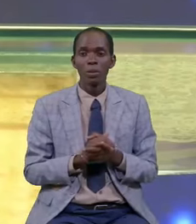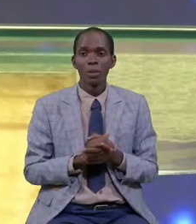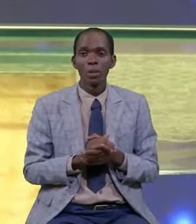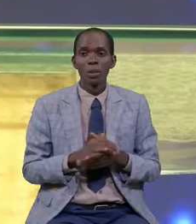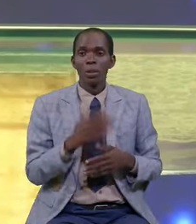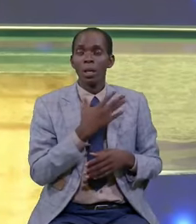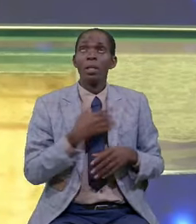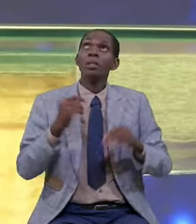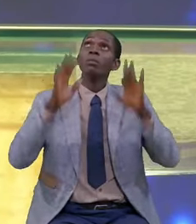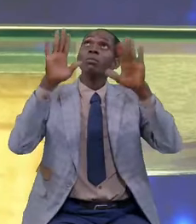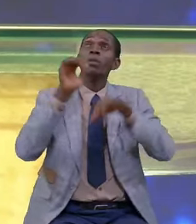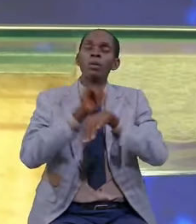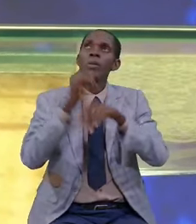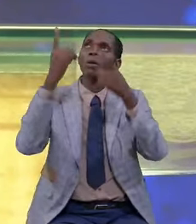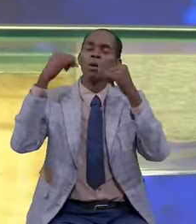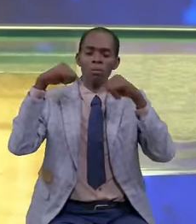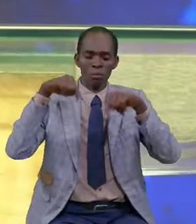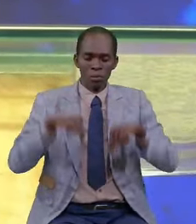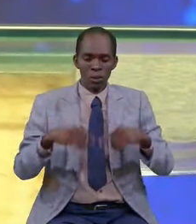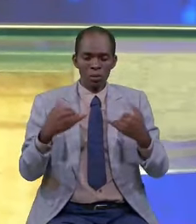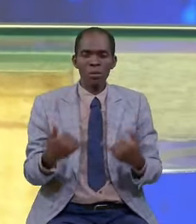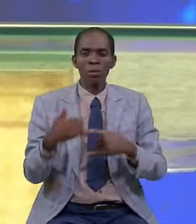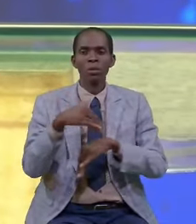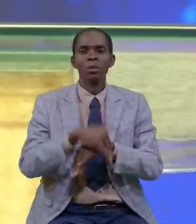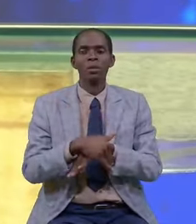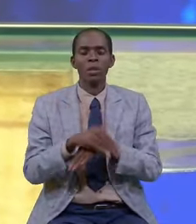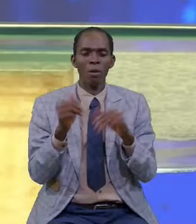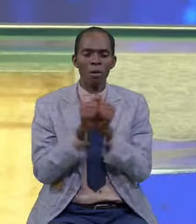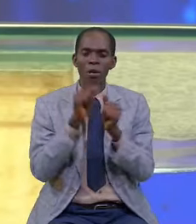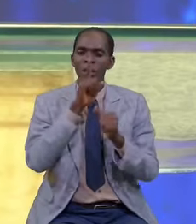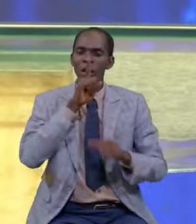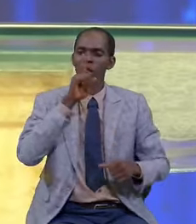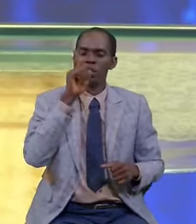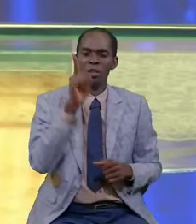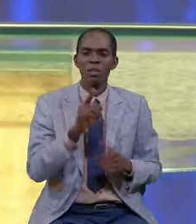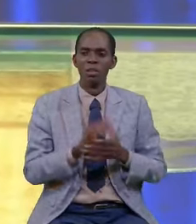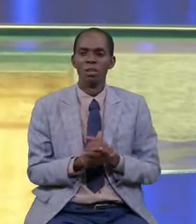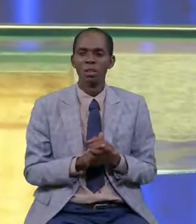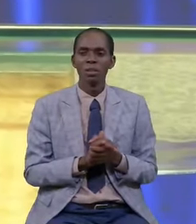Et le miracle descend ce soir. Avec assurance,